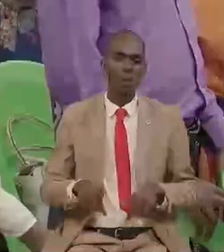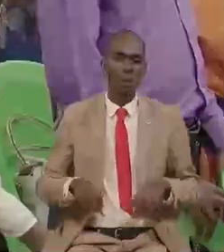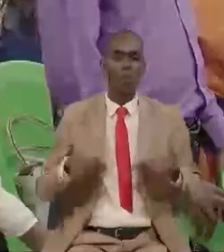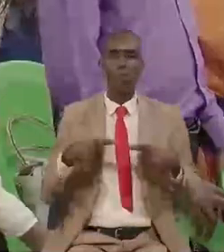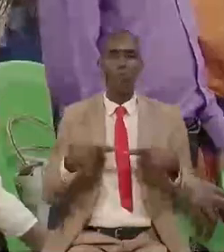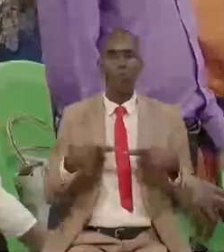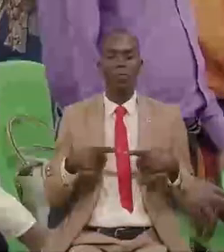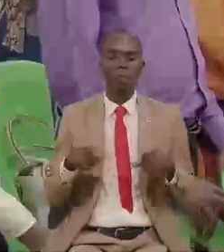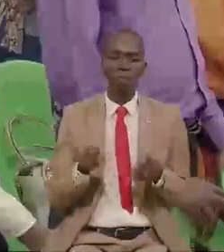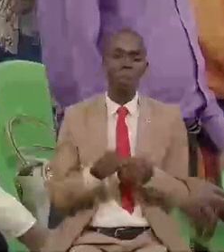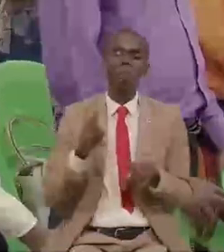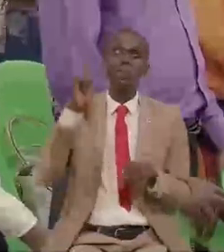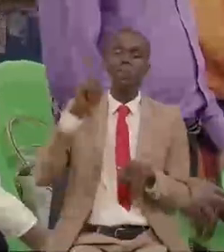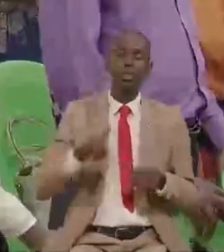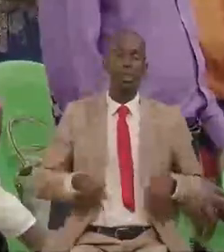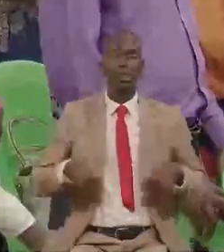De vivre comme il a vécu.